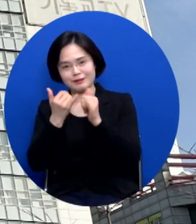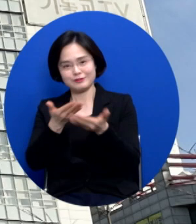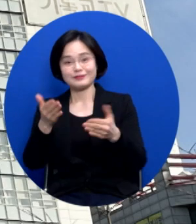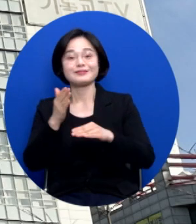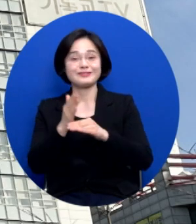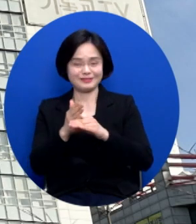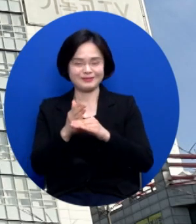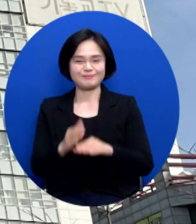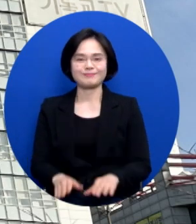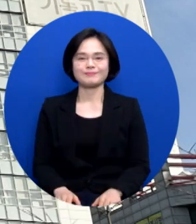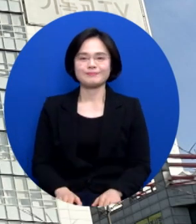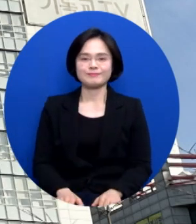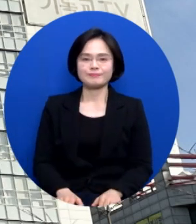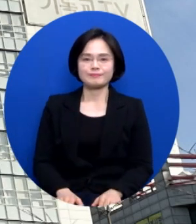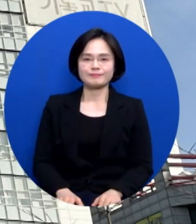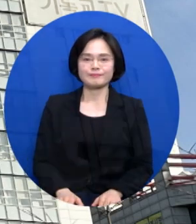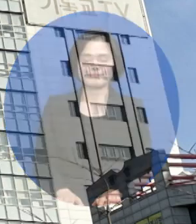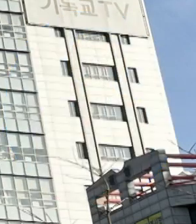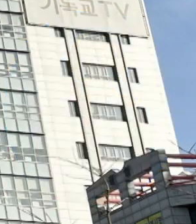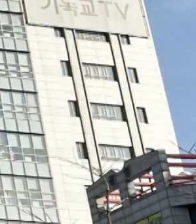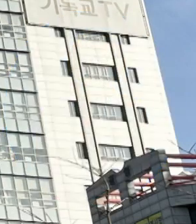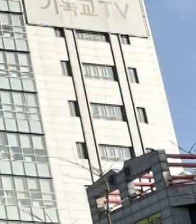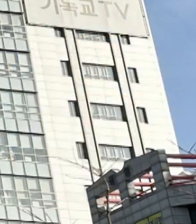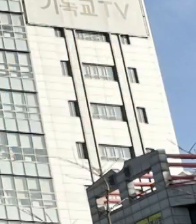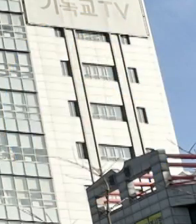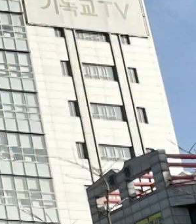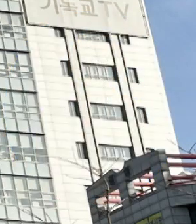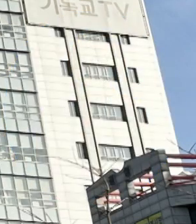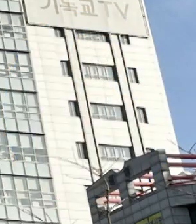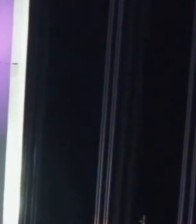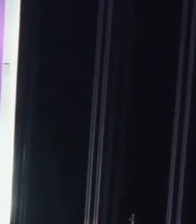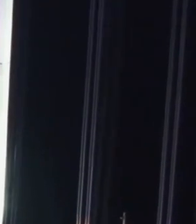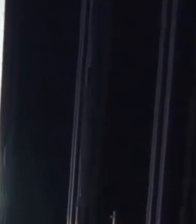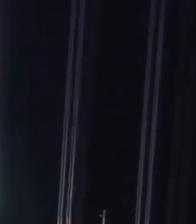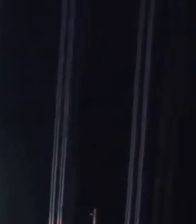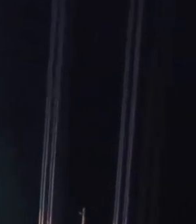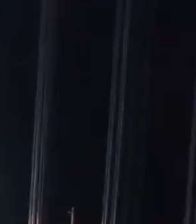있습니다. 지금까지 오늘의 주요 단신이었습니다.